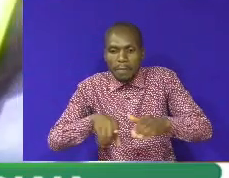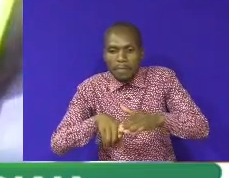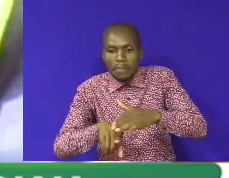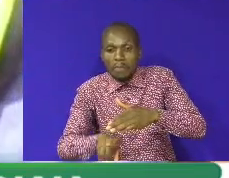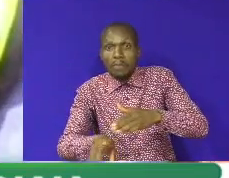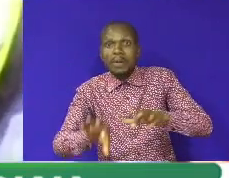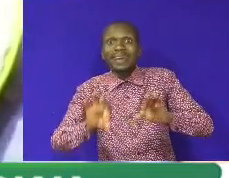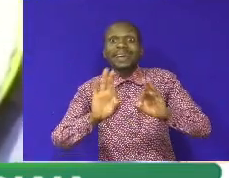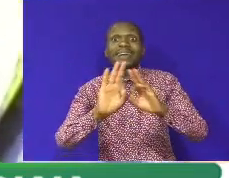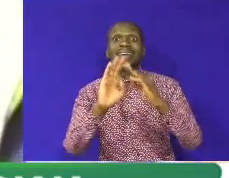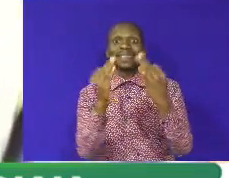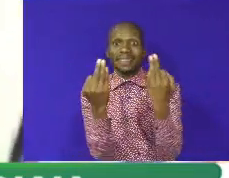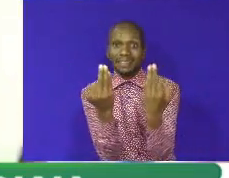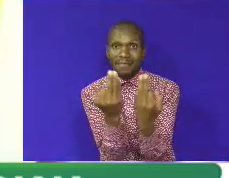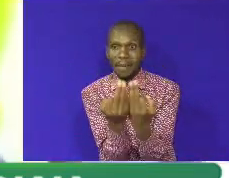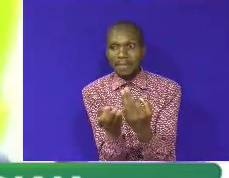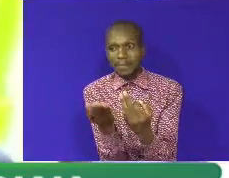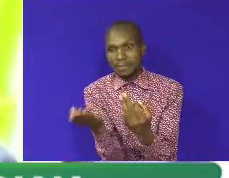chie